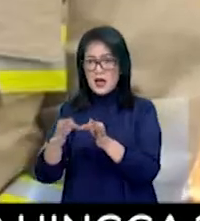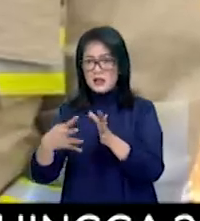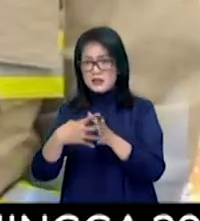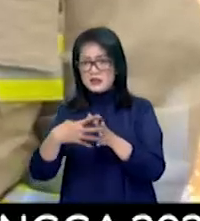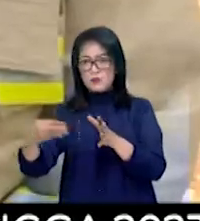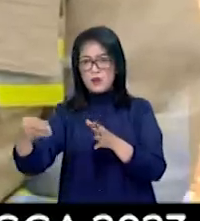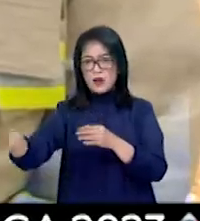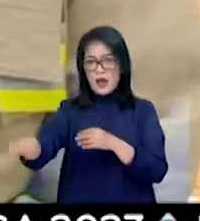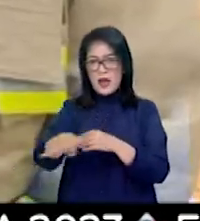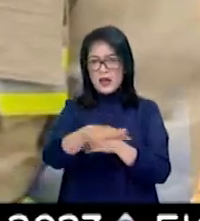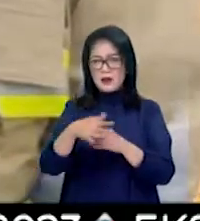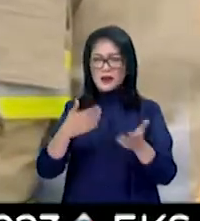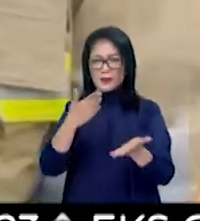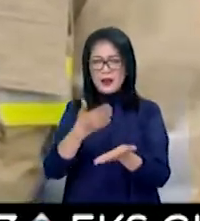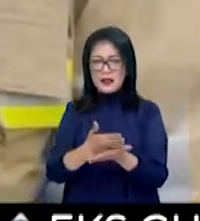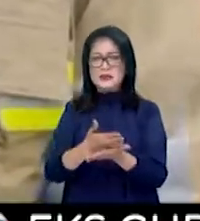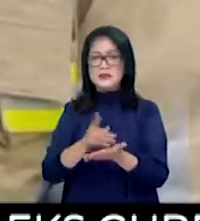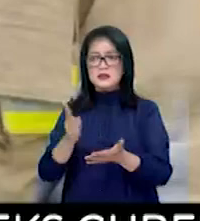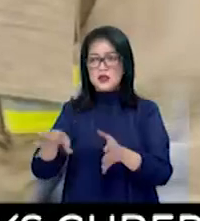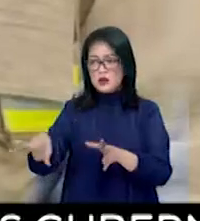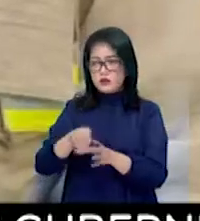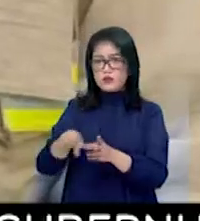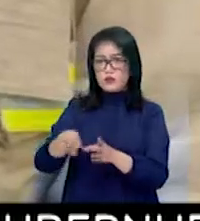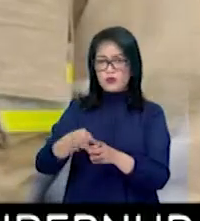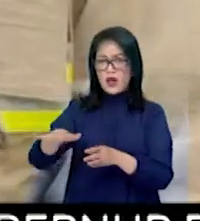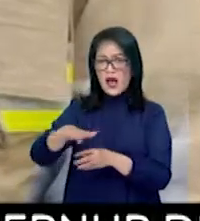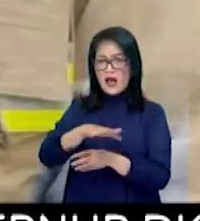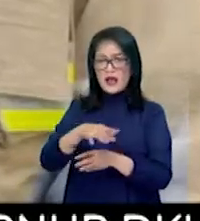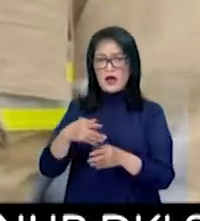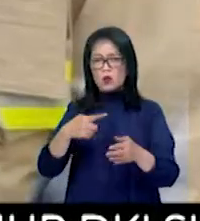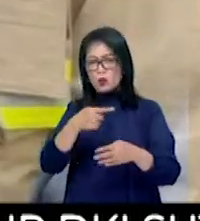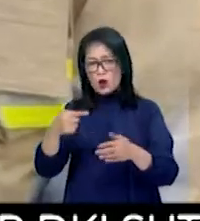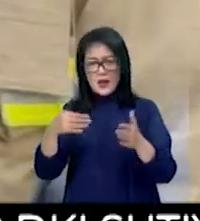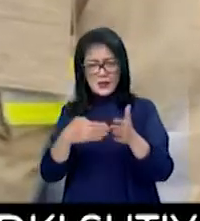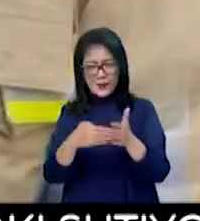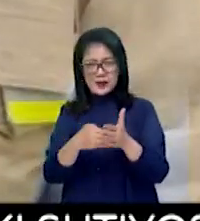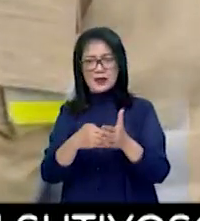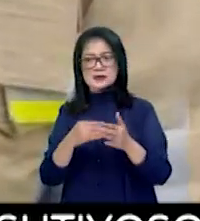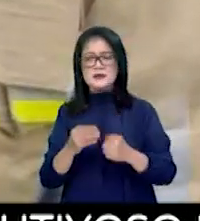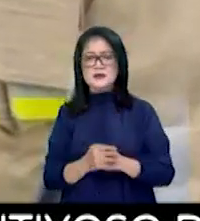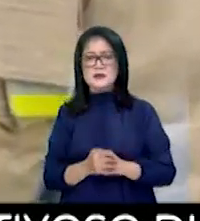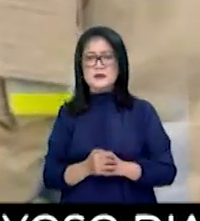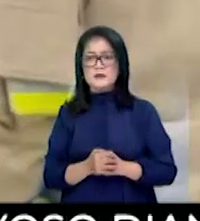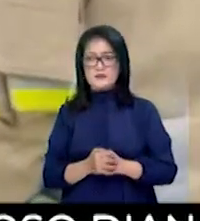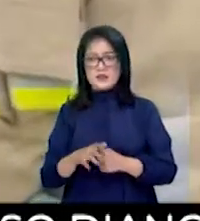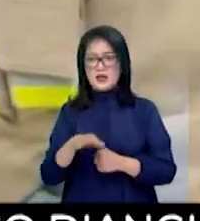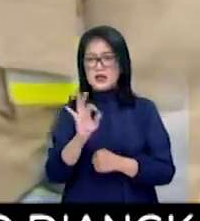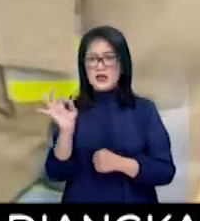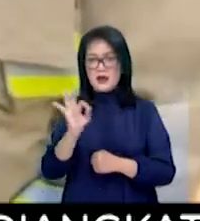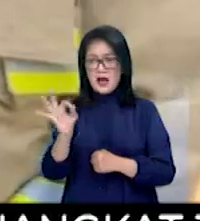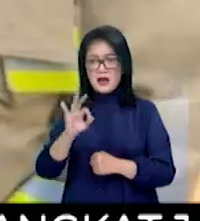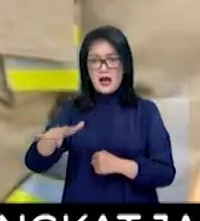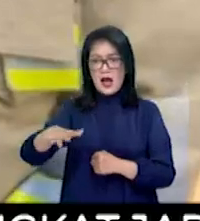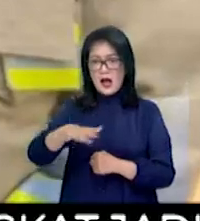Kita untuk titik sumber airnya, Pak, ya. Sumber airnya karena di sini titik airnya sudah tidak ada, jarang. Jadi